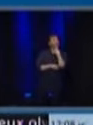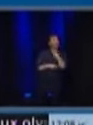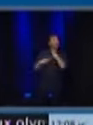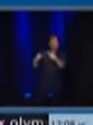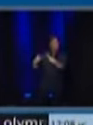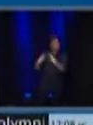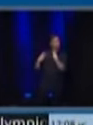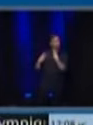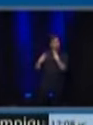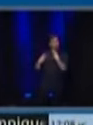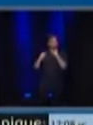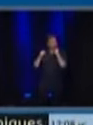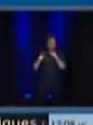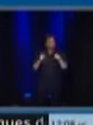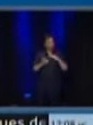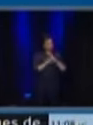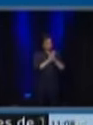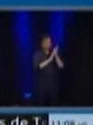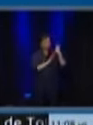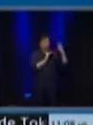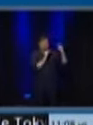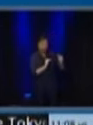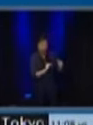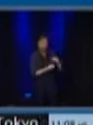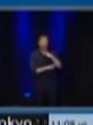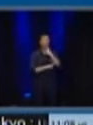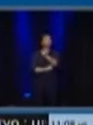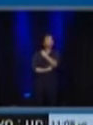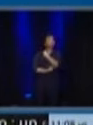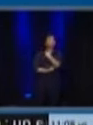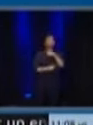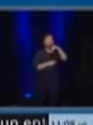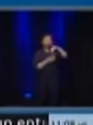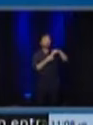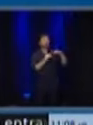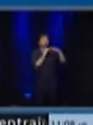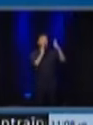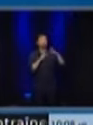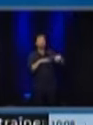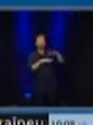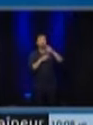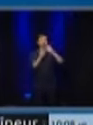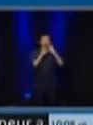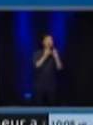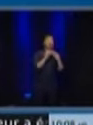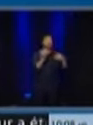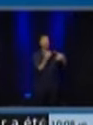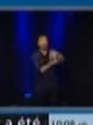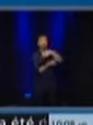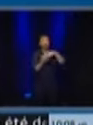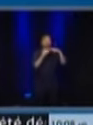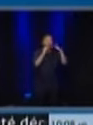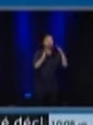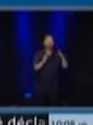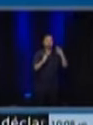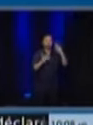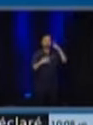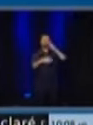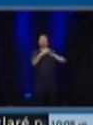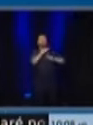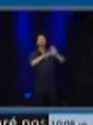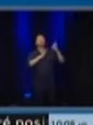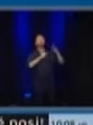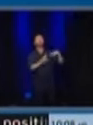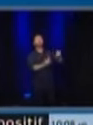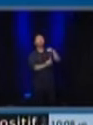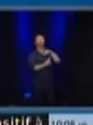santé publique. D'abord, dans les maisons, les rassemblements privés, comme prévu au